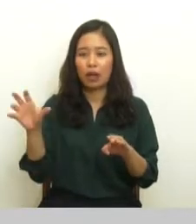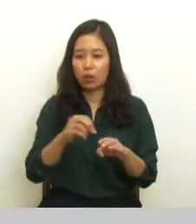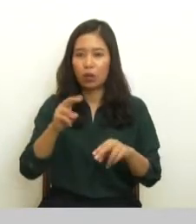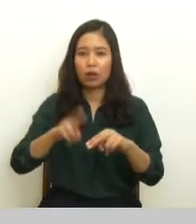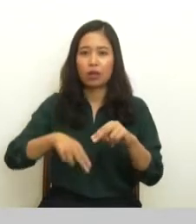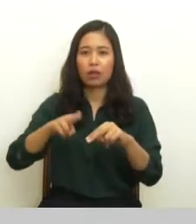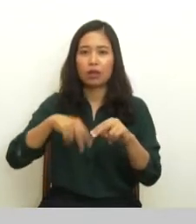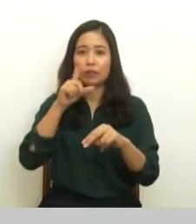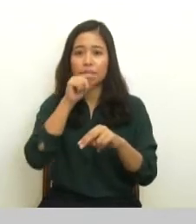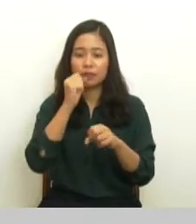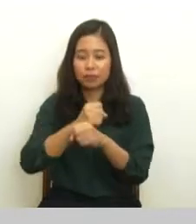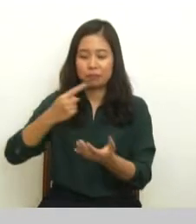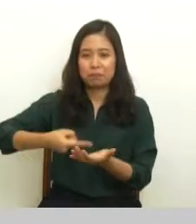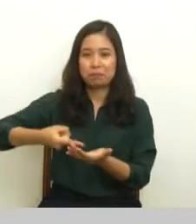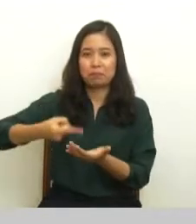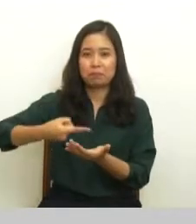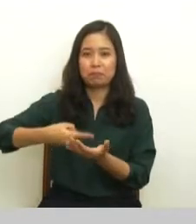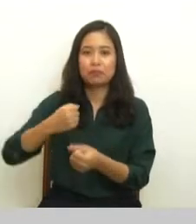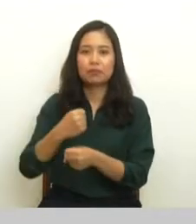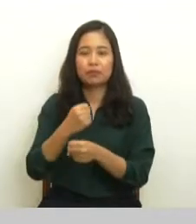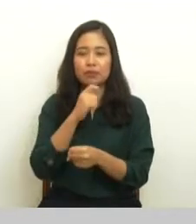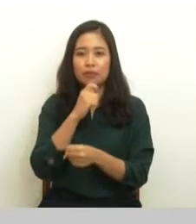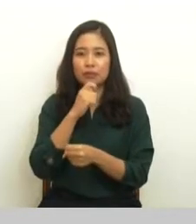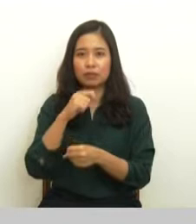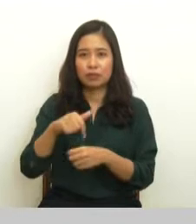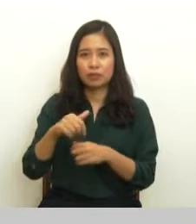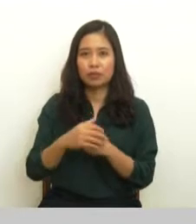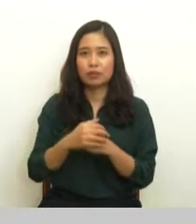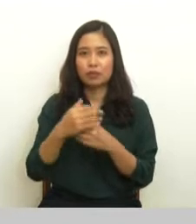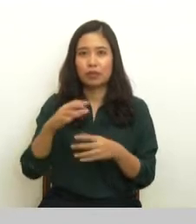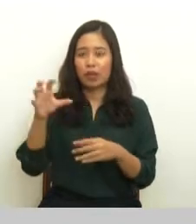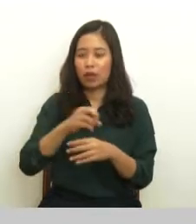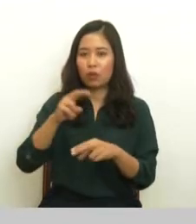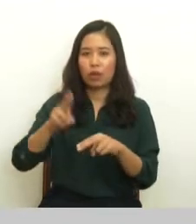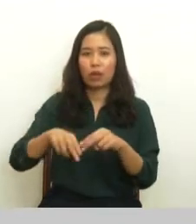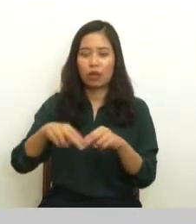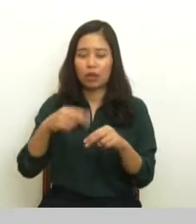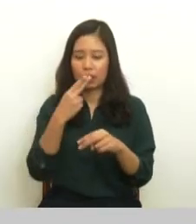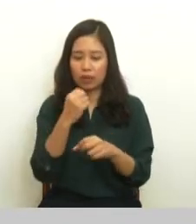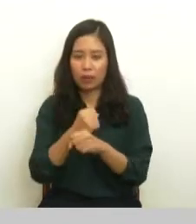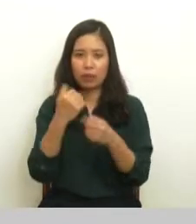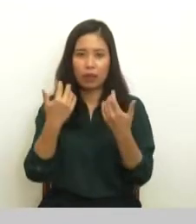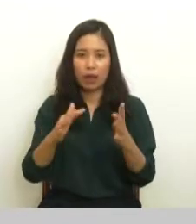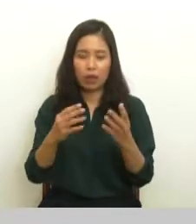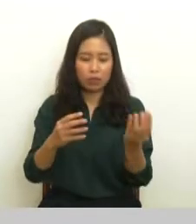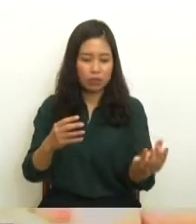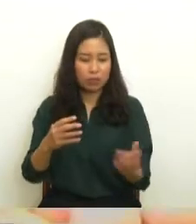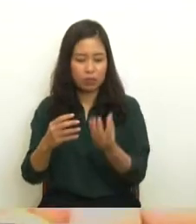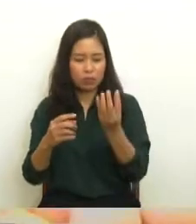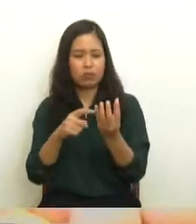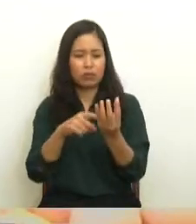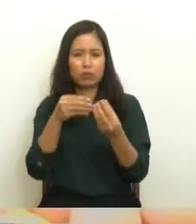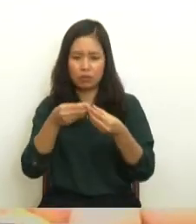มาทำไ่เจีวแลประทานกันแต่พอมาถงเดกคนนึงตอกไ่ๆ ใส่ชามปากฏว่าไข่ใบนั้นเป็นไข่เสีย